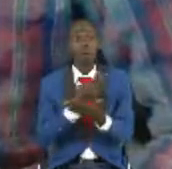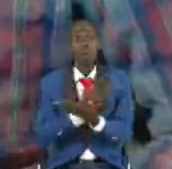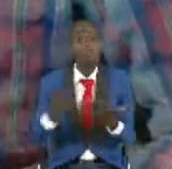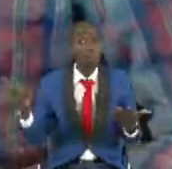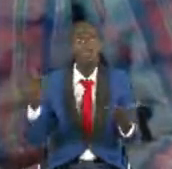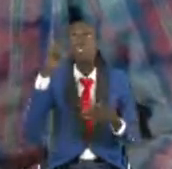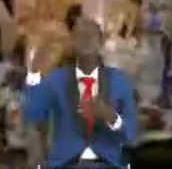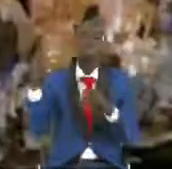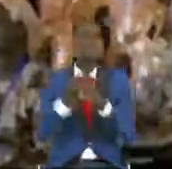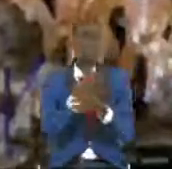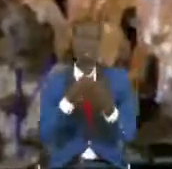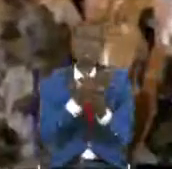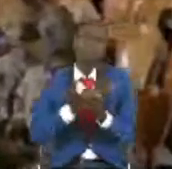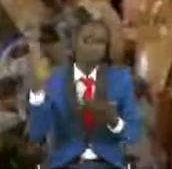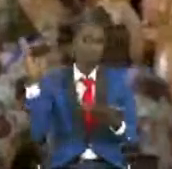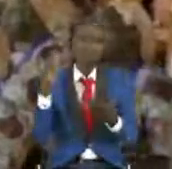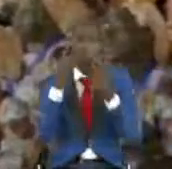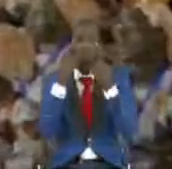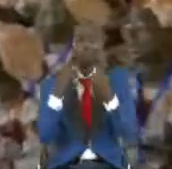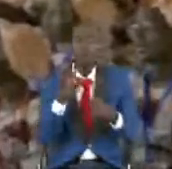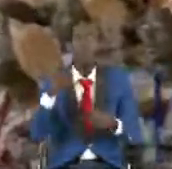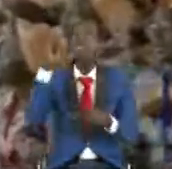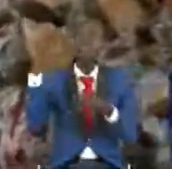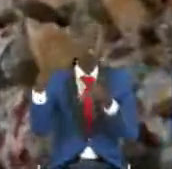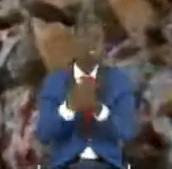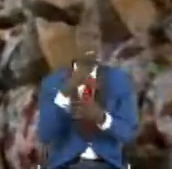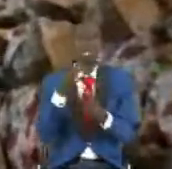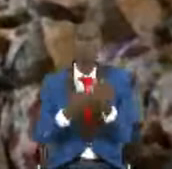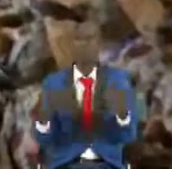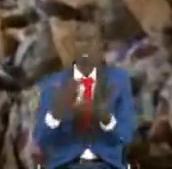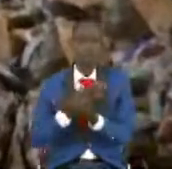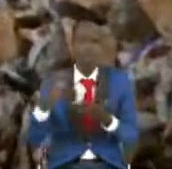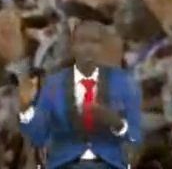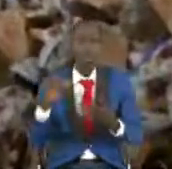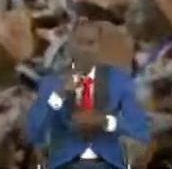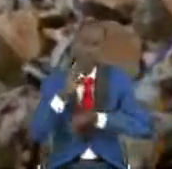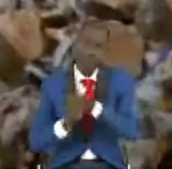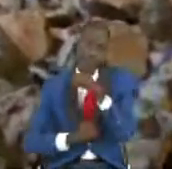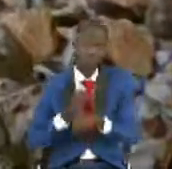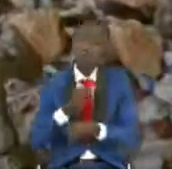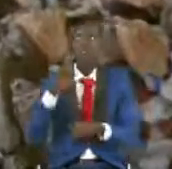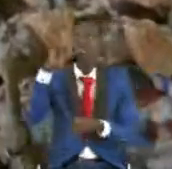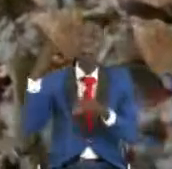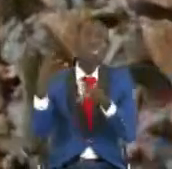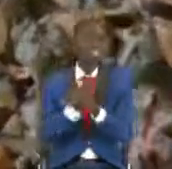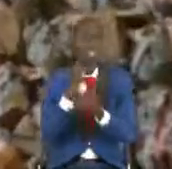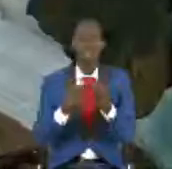L'échec, il va tout porter. Pleurs, il va tout porter. Souffrance, il va tout